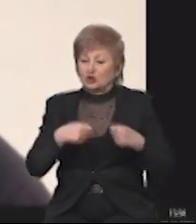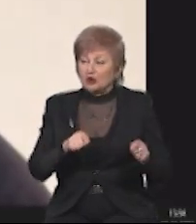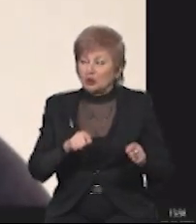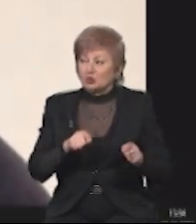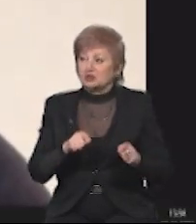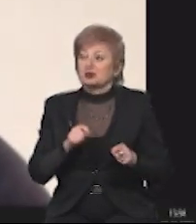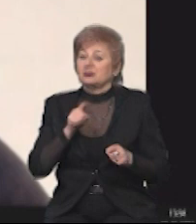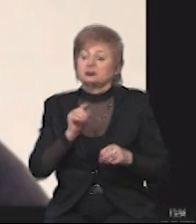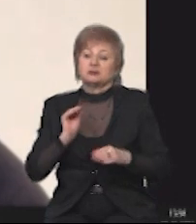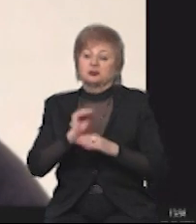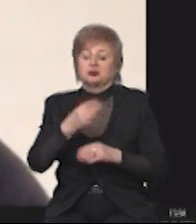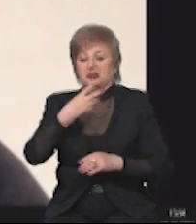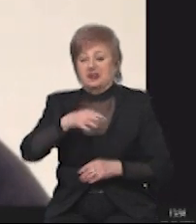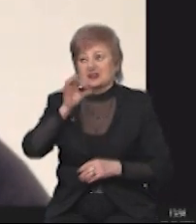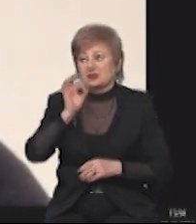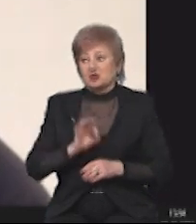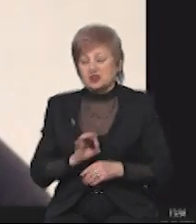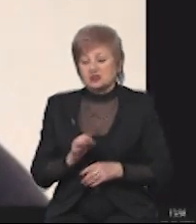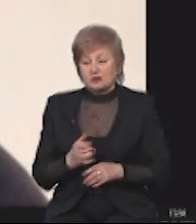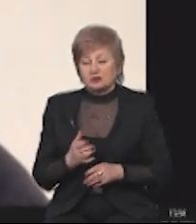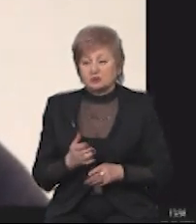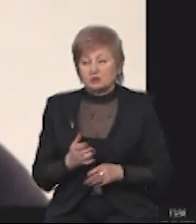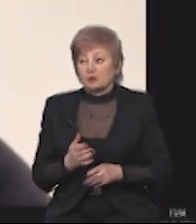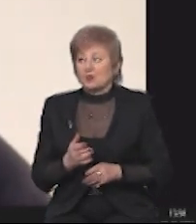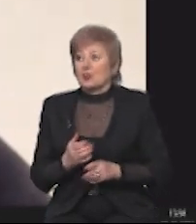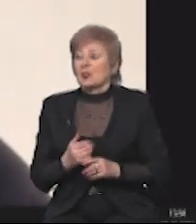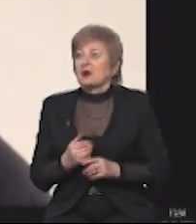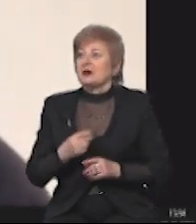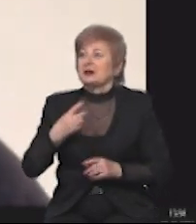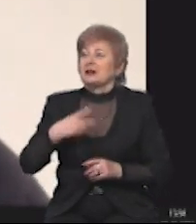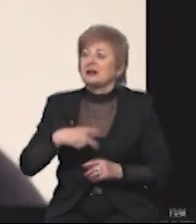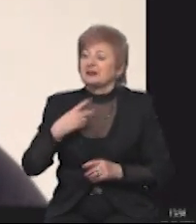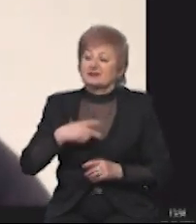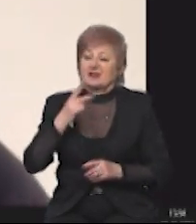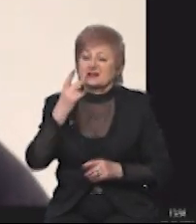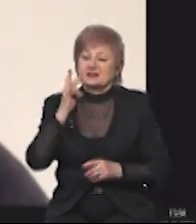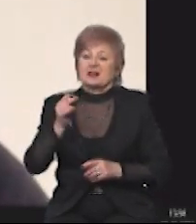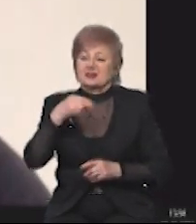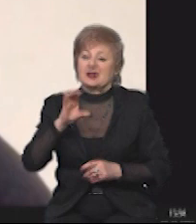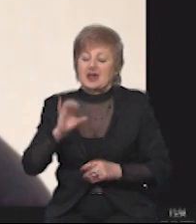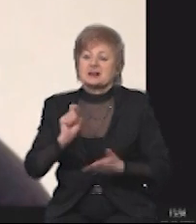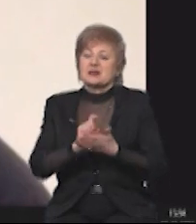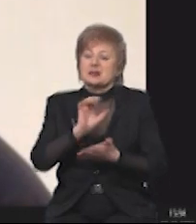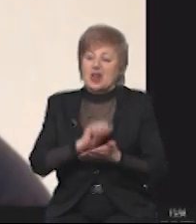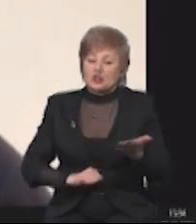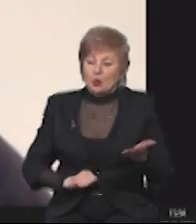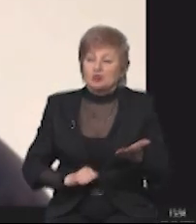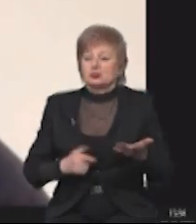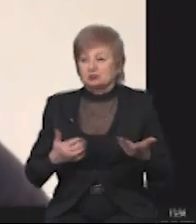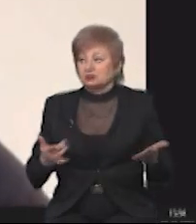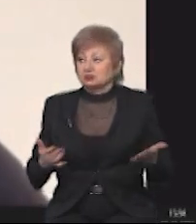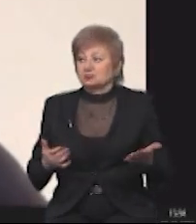надо наценку делать минимум 30%. Сюда входит 20% НДС, подоходный налог и так далее,